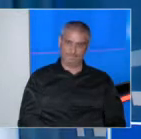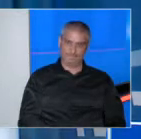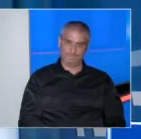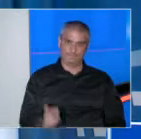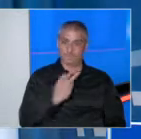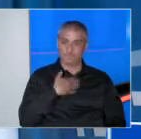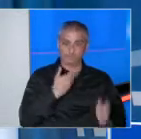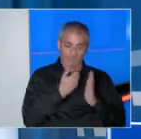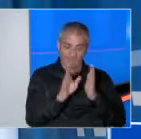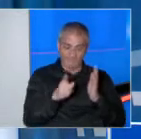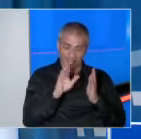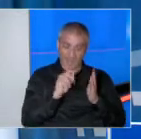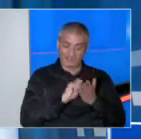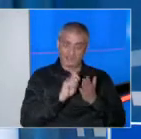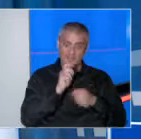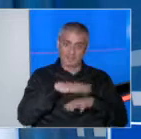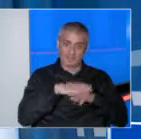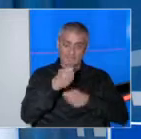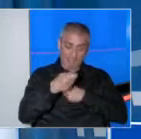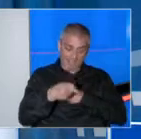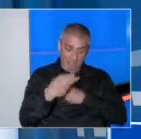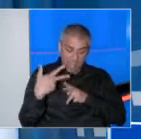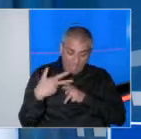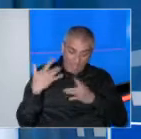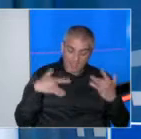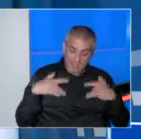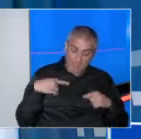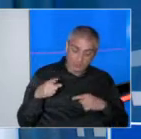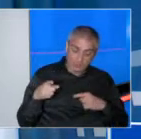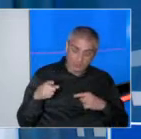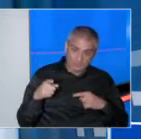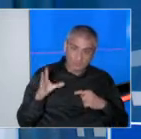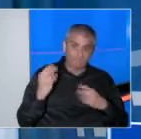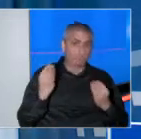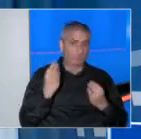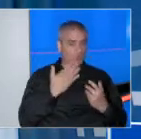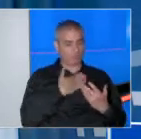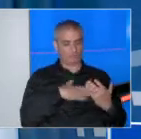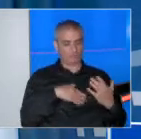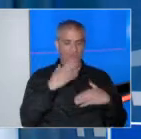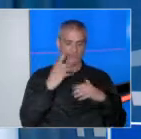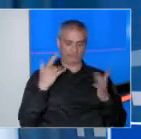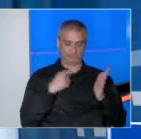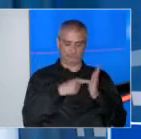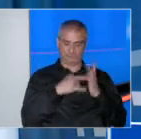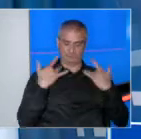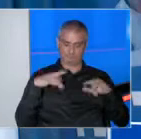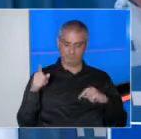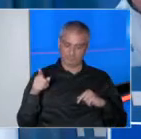בעיה לוותר, אני שואל את עצמי, האם זה רק תירוץ? האם מישהו בונה לעצמו אליבי